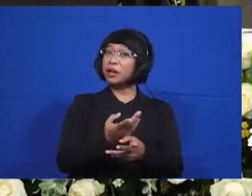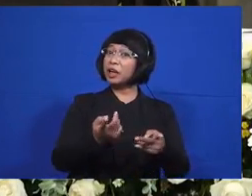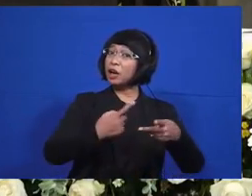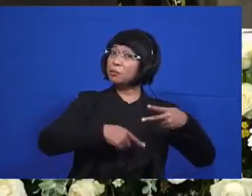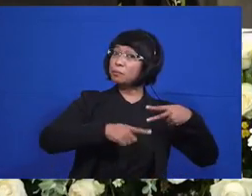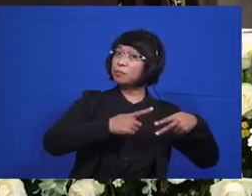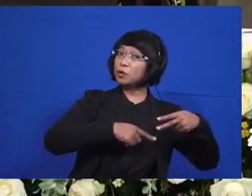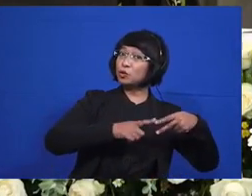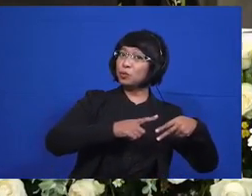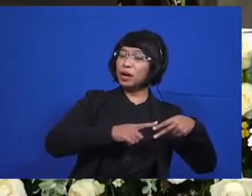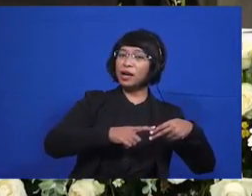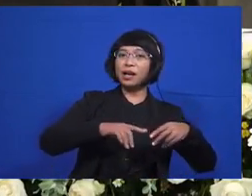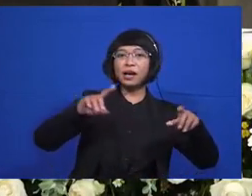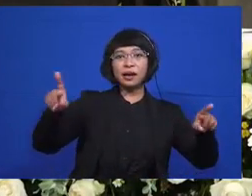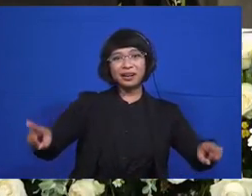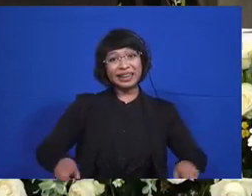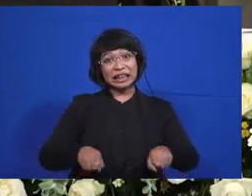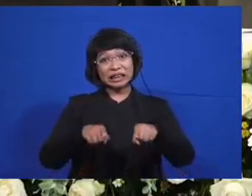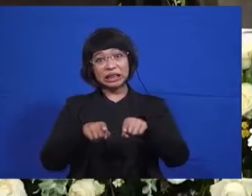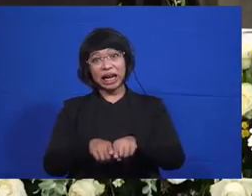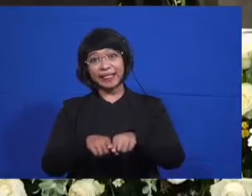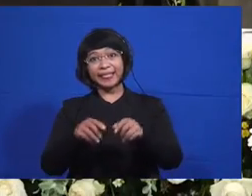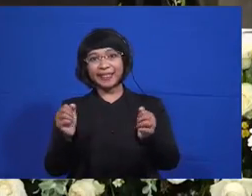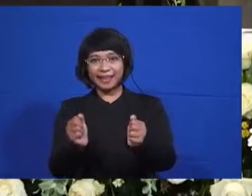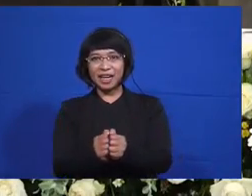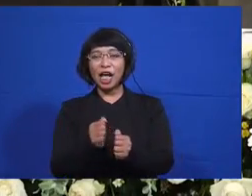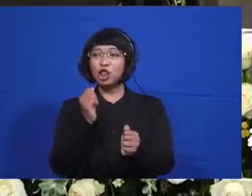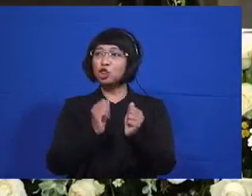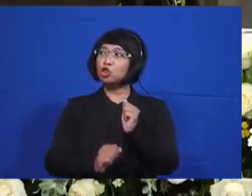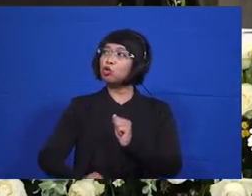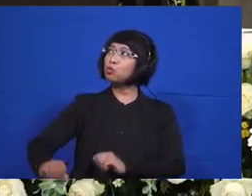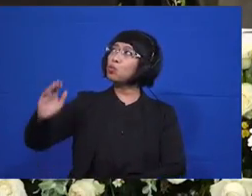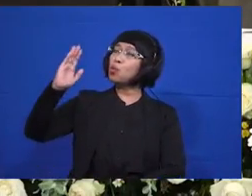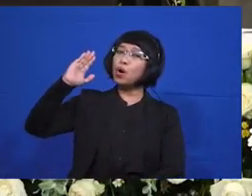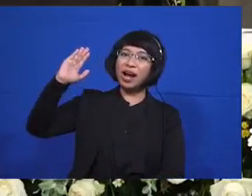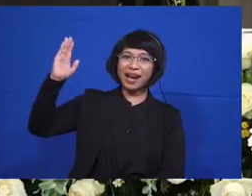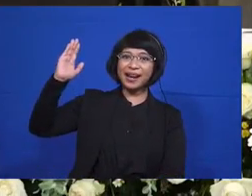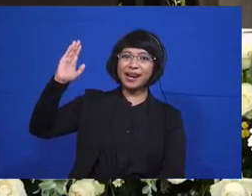untuk senantiasa dekat dengan Tuhan dengan berbagai macam olah kehidupan rohani.